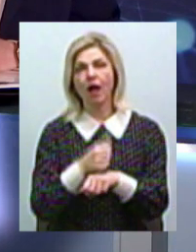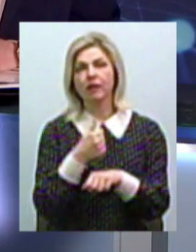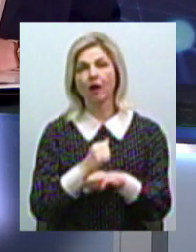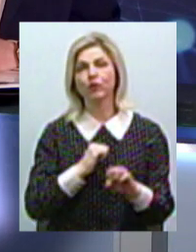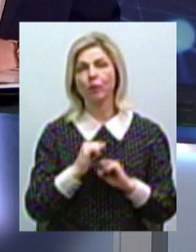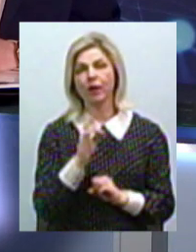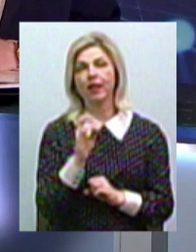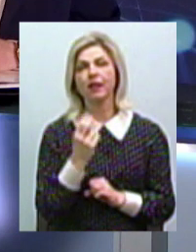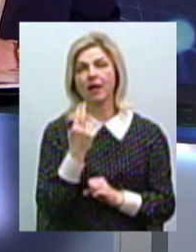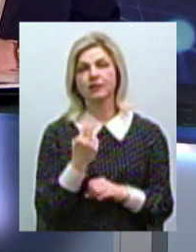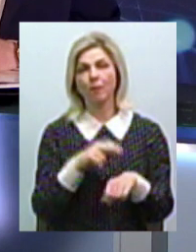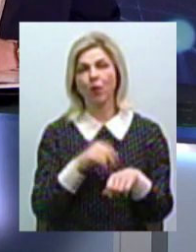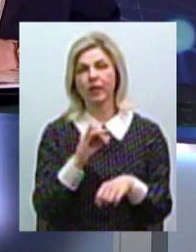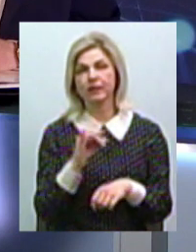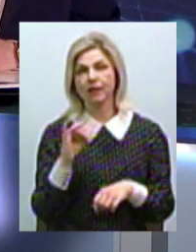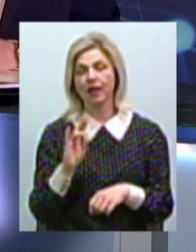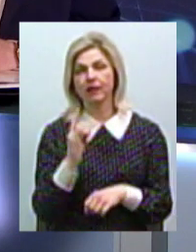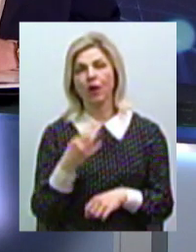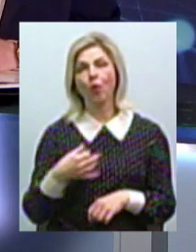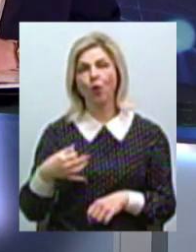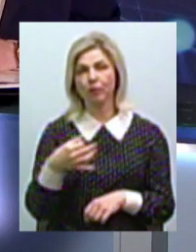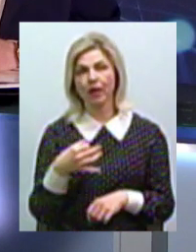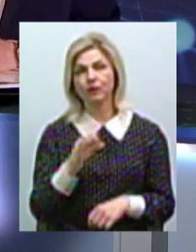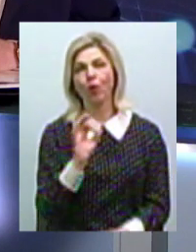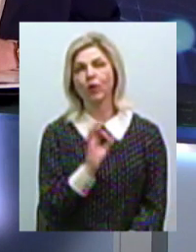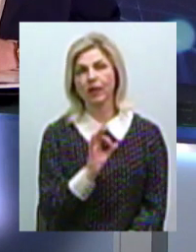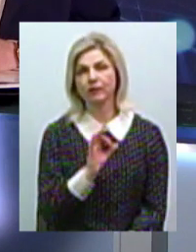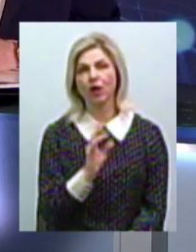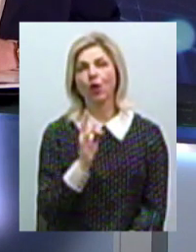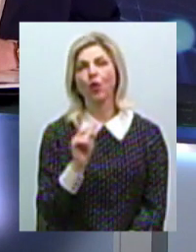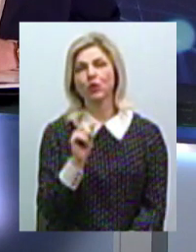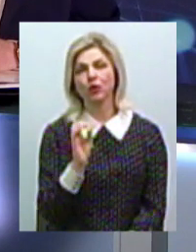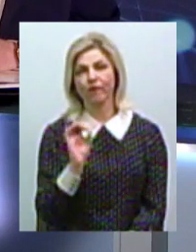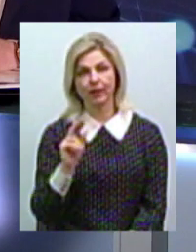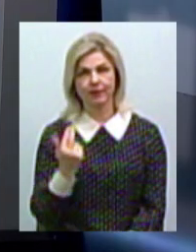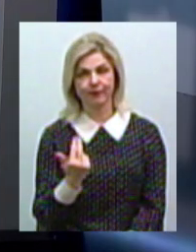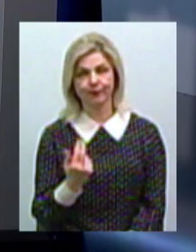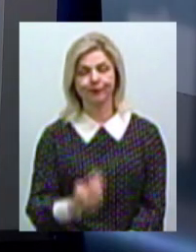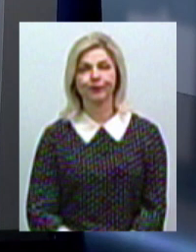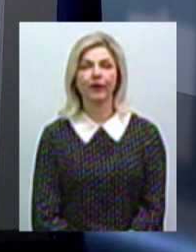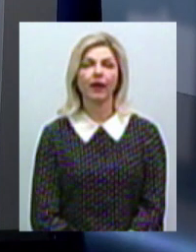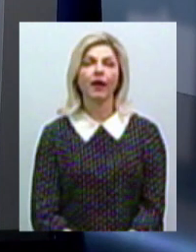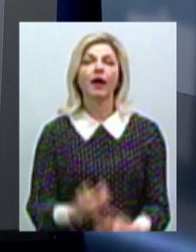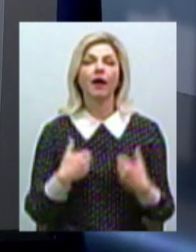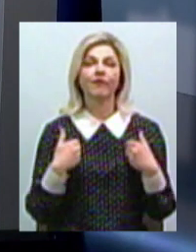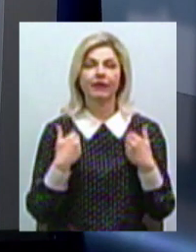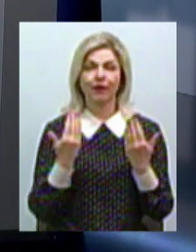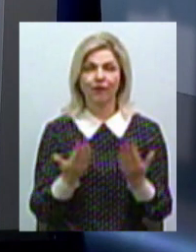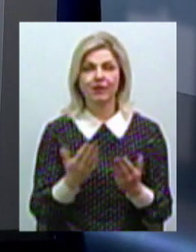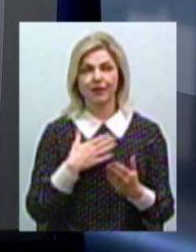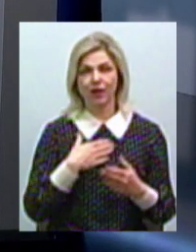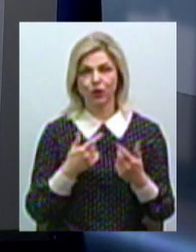управління Національної поліції у Миколаївській області Олександр Козловець. Друзі, я вас вітаю в нашій студії. Добрий